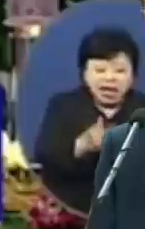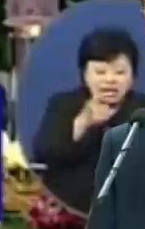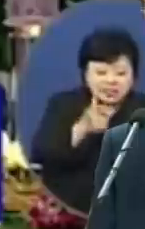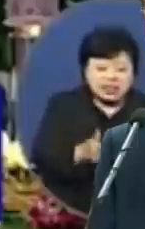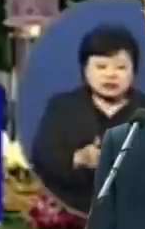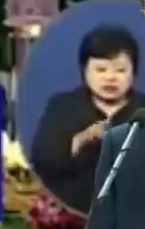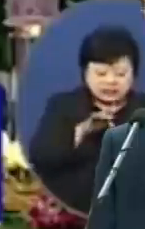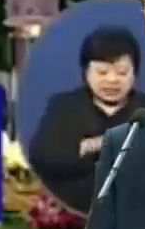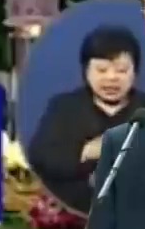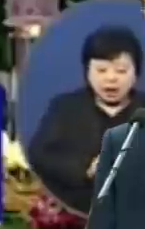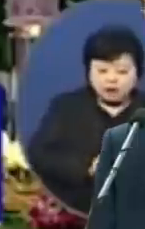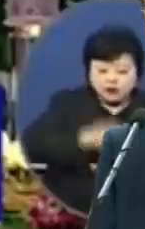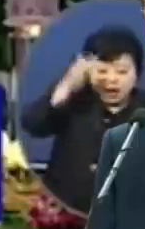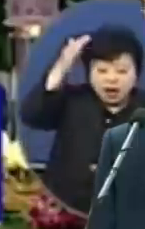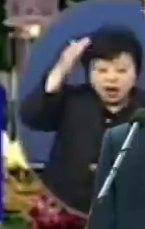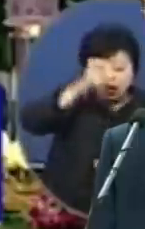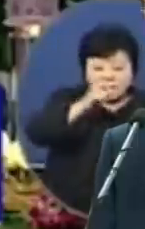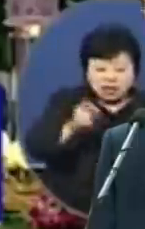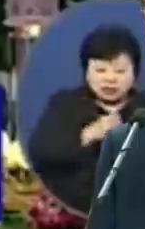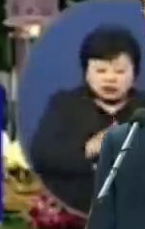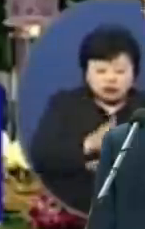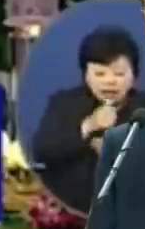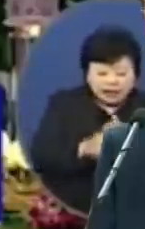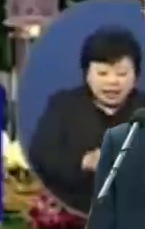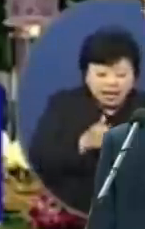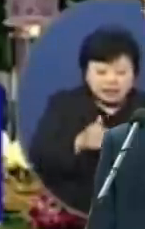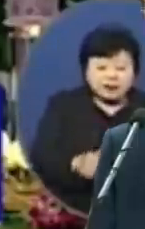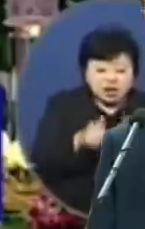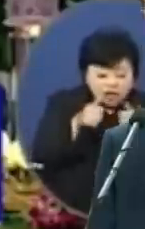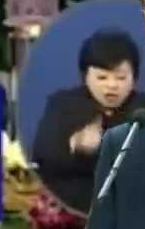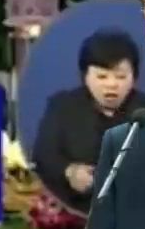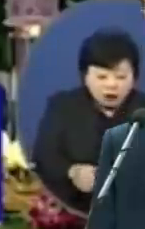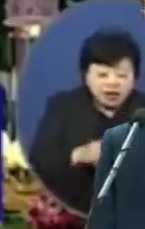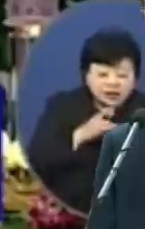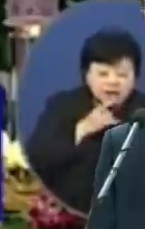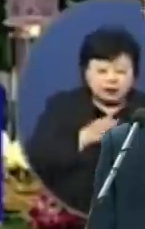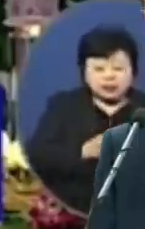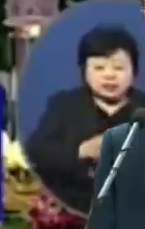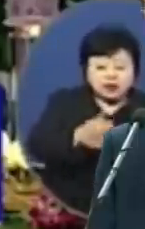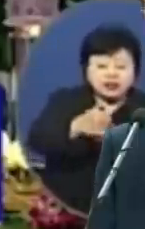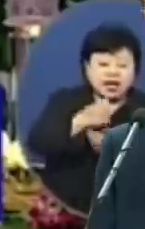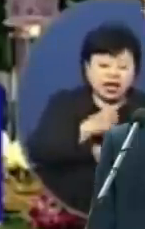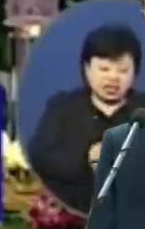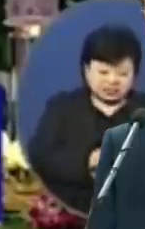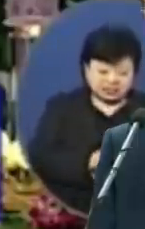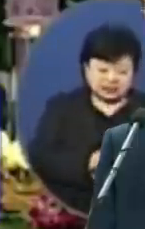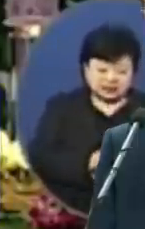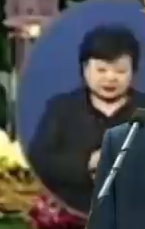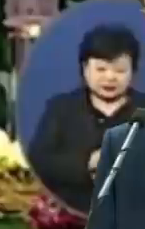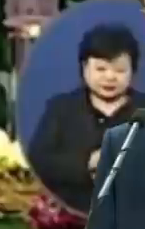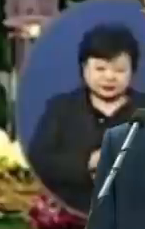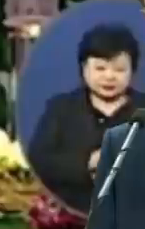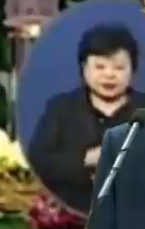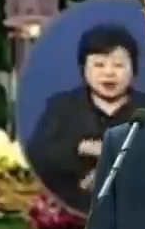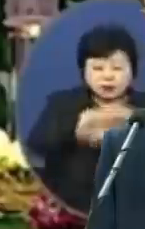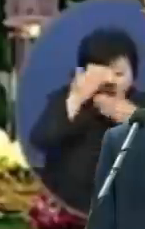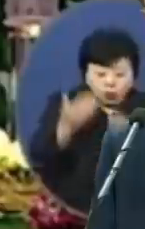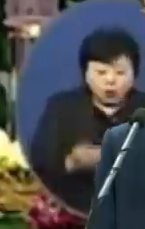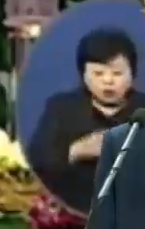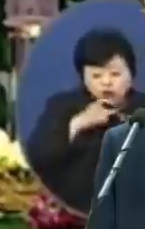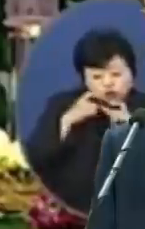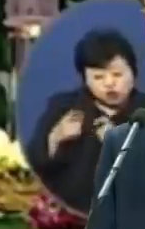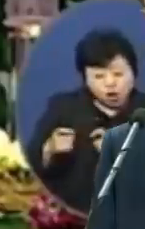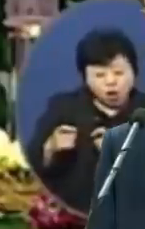예수님이 사탄아 물러가라 귀로 하였으되 주 너의 하나님을 경배하고 다만 그를 섬기라 하였느니라. 모든